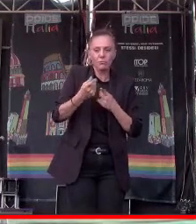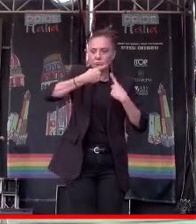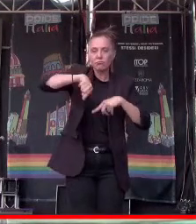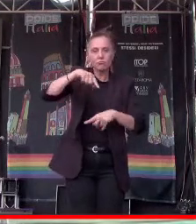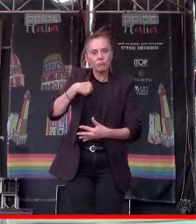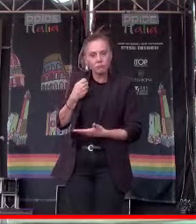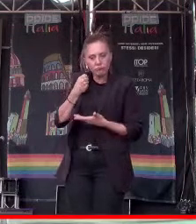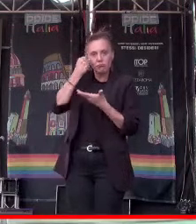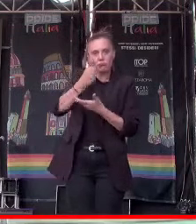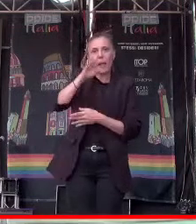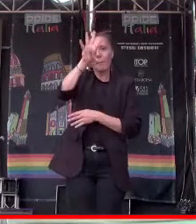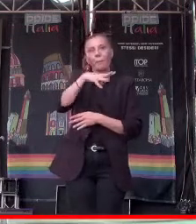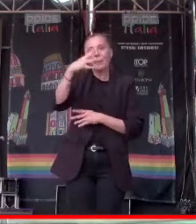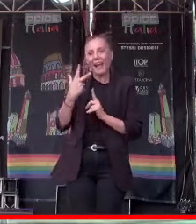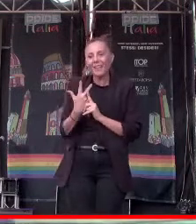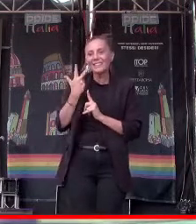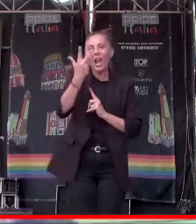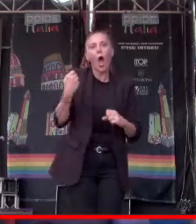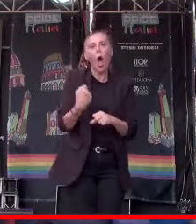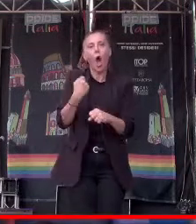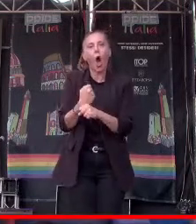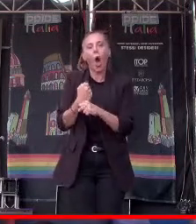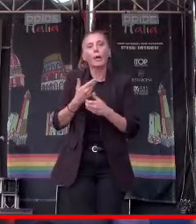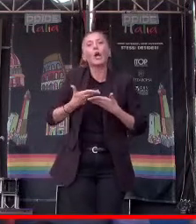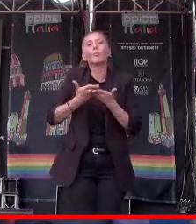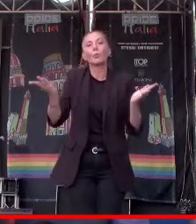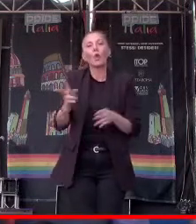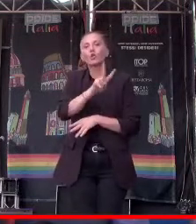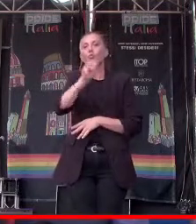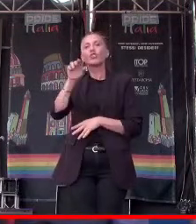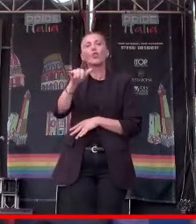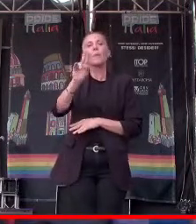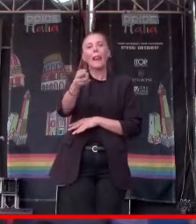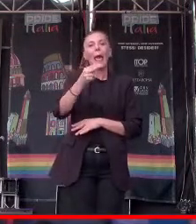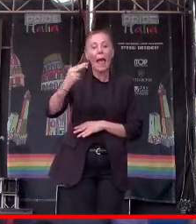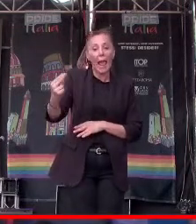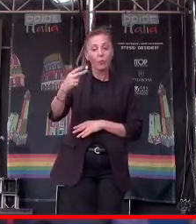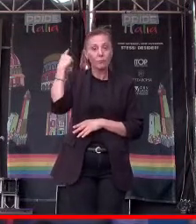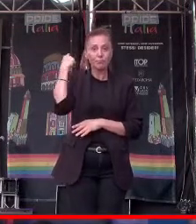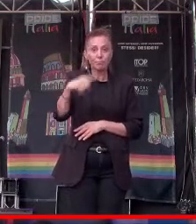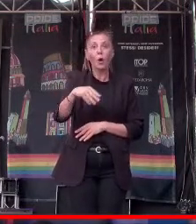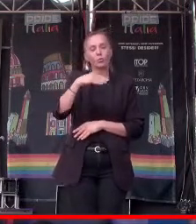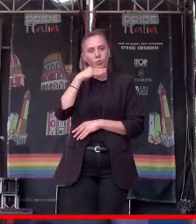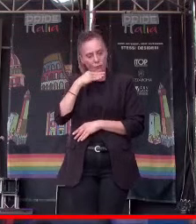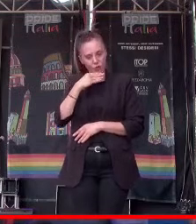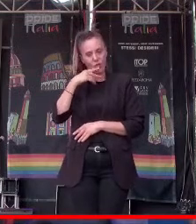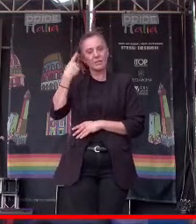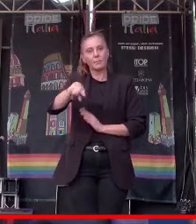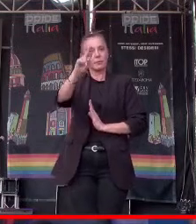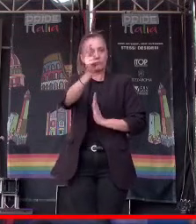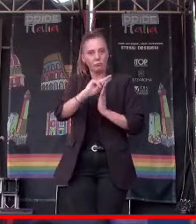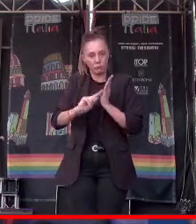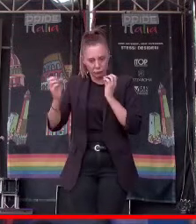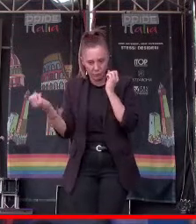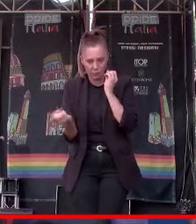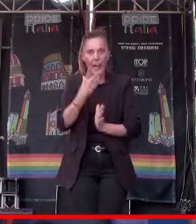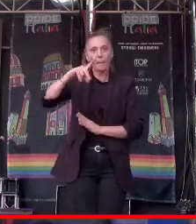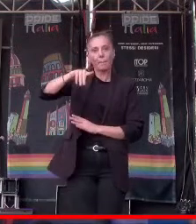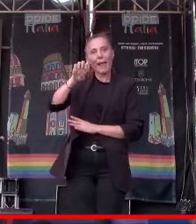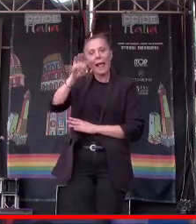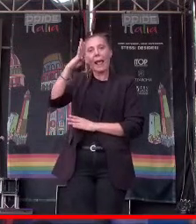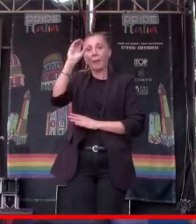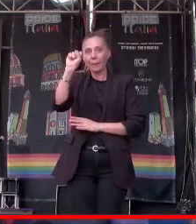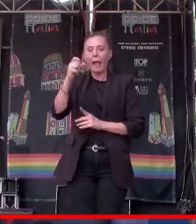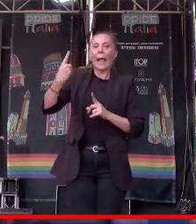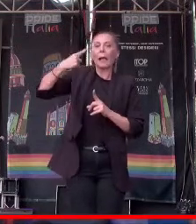stanziare nel piano triennale delle opere pubbliche addirittura 200.000 euro che sarebbero state sufficienti a redigere sia il PEBA sia ad